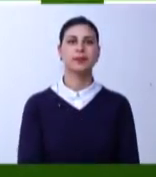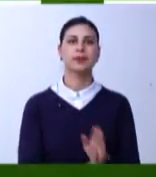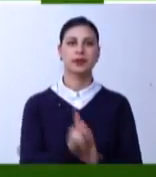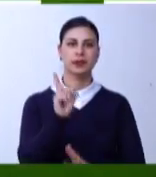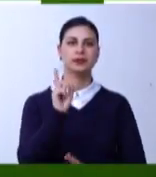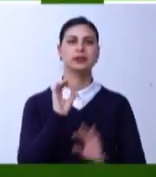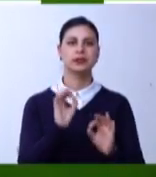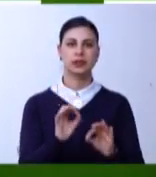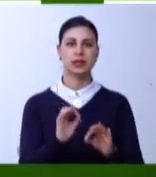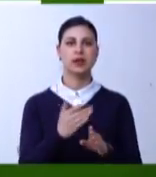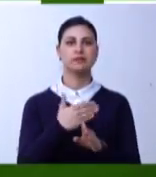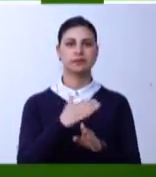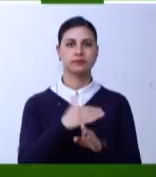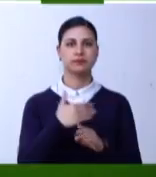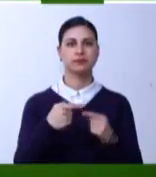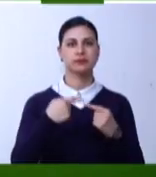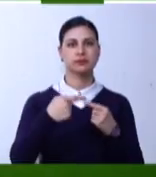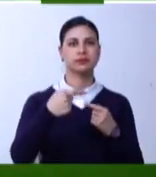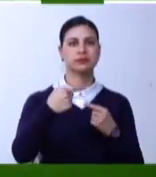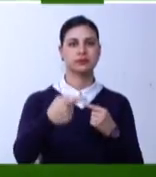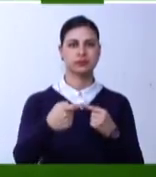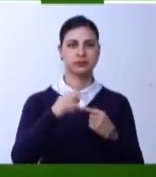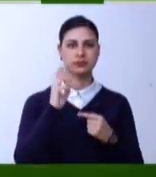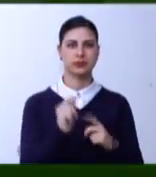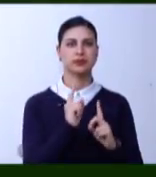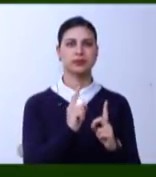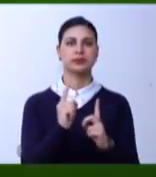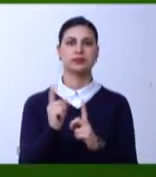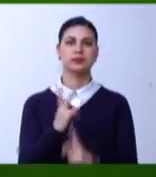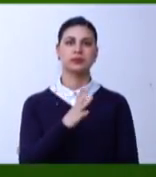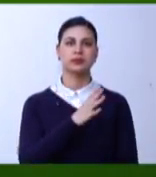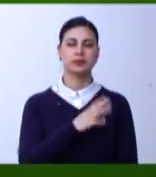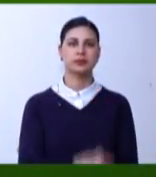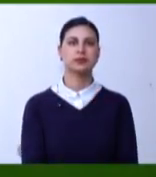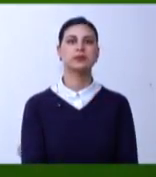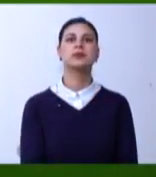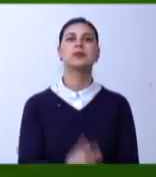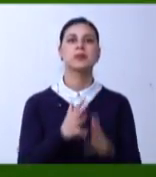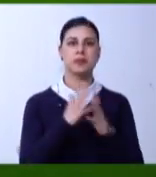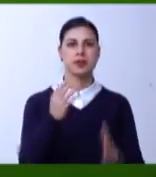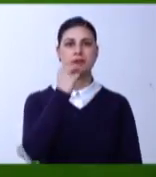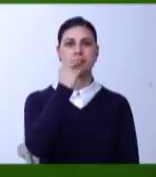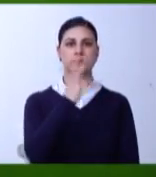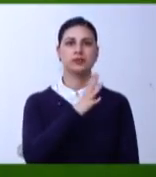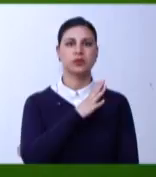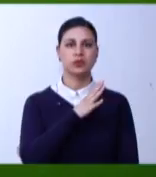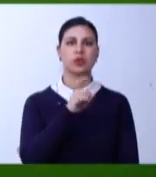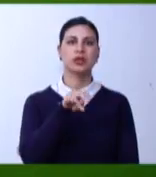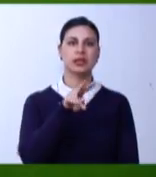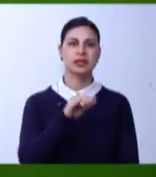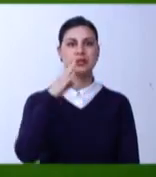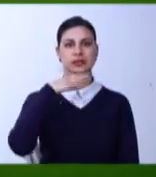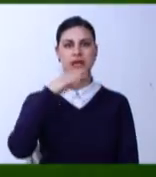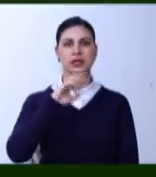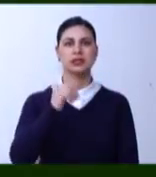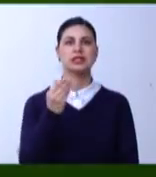ნელა, შეარჩიეთ ტემპი და გაყავით დისტანცია მცირე მონაკვეთებად. დაასწარით შიმშილს და წყურვილს. მიირთვით ხილი, წყალი